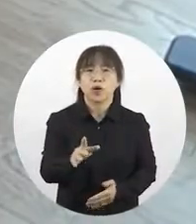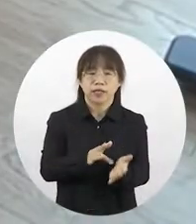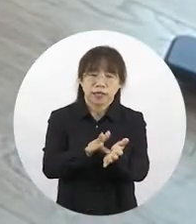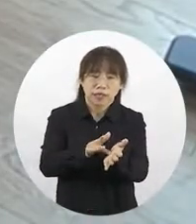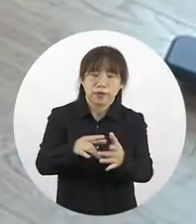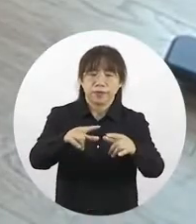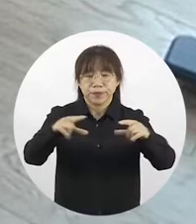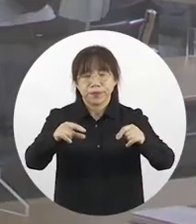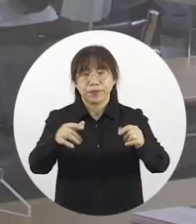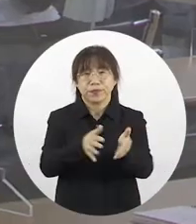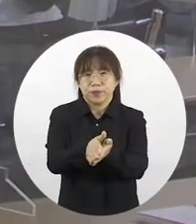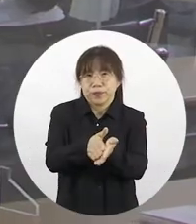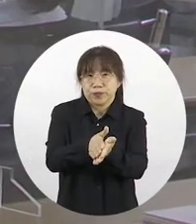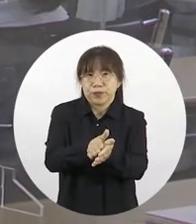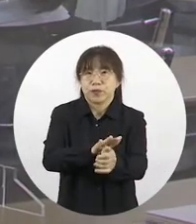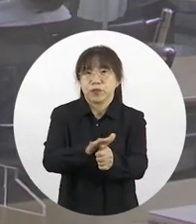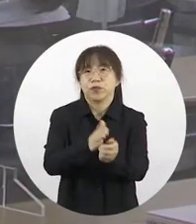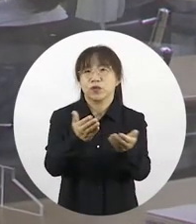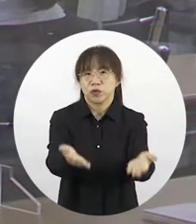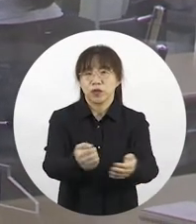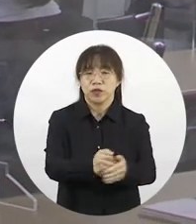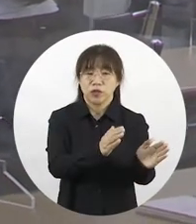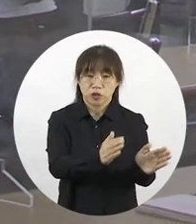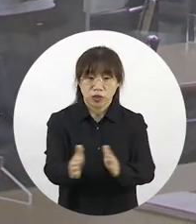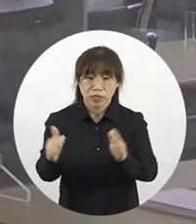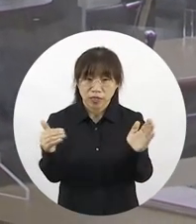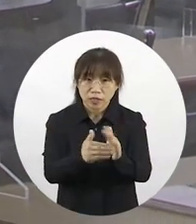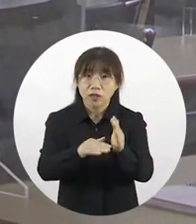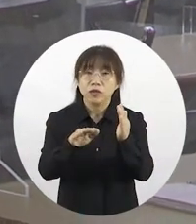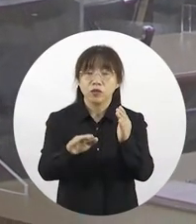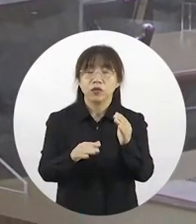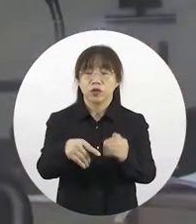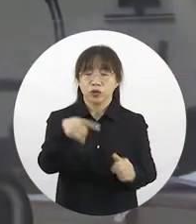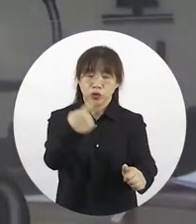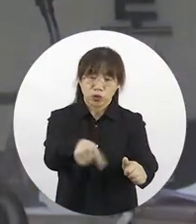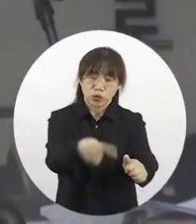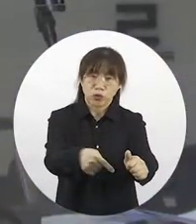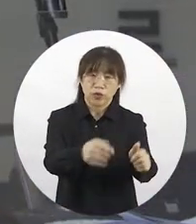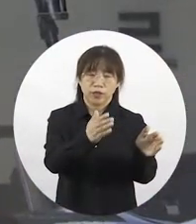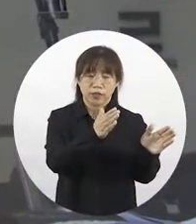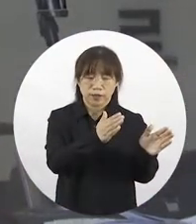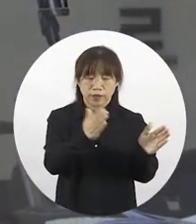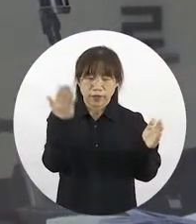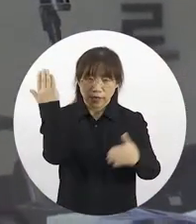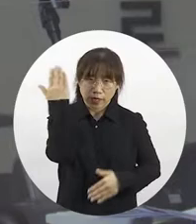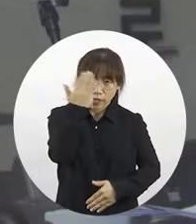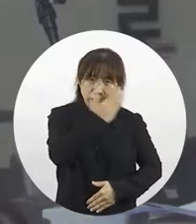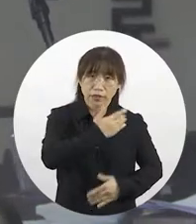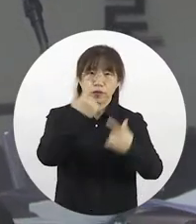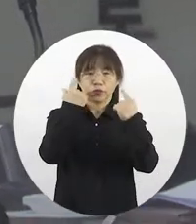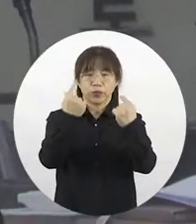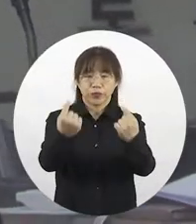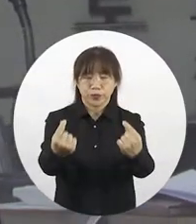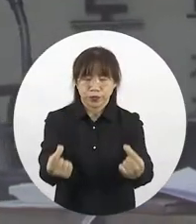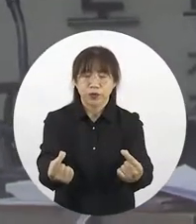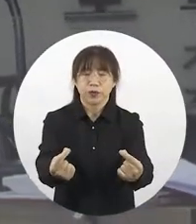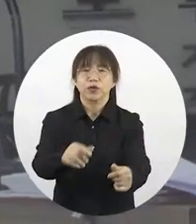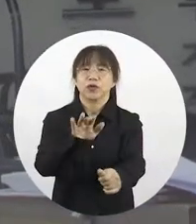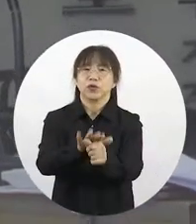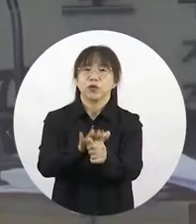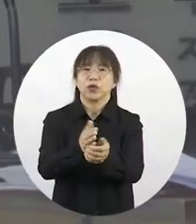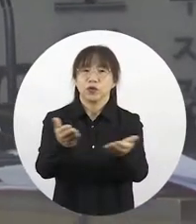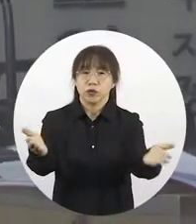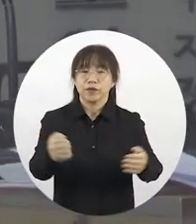제공합니다. 정리가 끝난 후에는 정리수납 기초 교육을 무료로 제공해 깨끗한 상태가 유지될 수 있도록